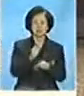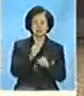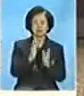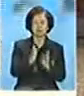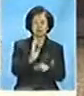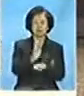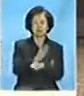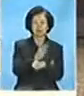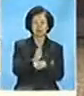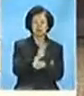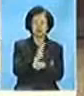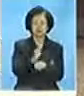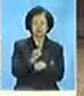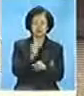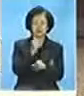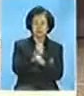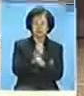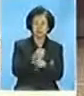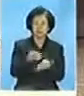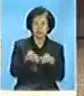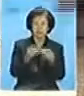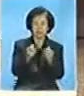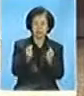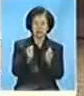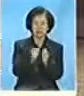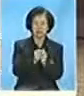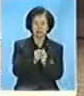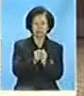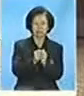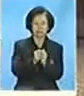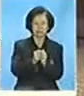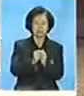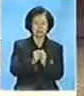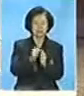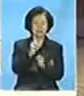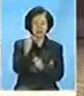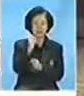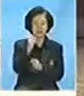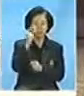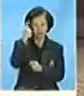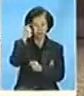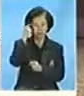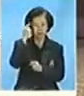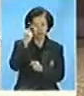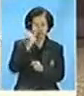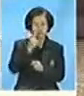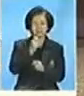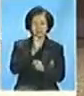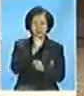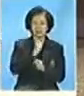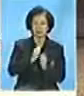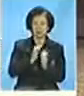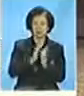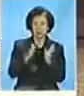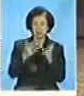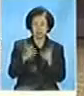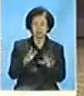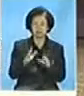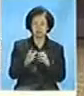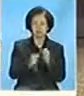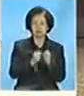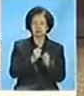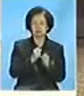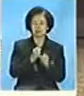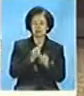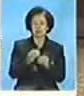ทุ่มเทเวลาให้กับส่วนตัววันนี้ผมตั้งใจว่าอายุขนาดนี้แล้วผมอยากจะทุ่มเทเวลาของผ